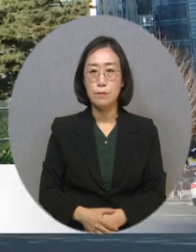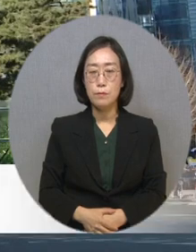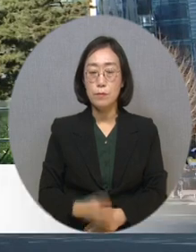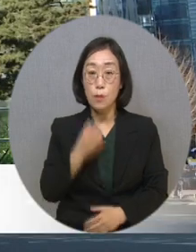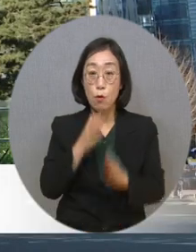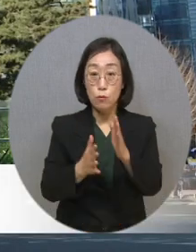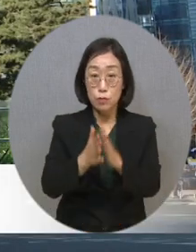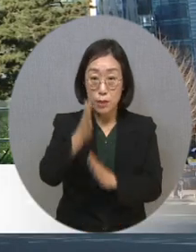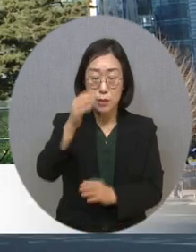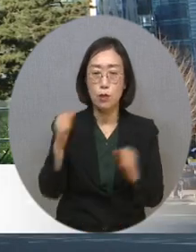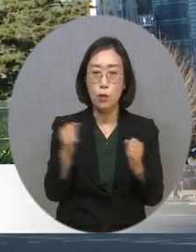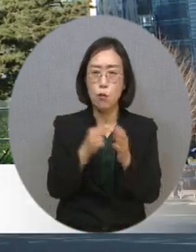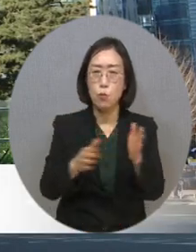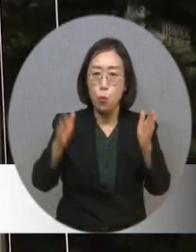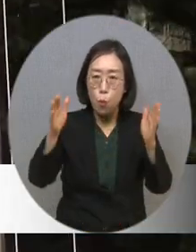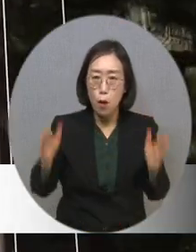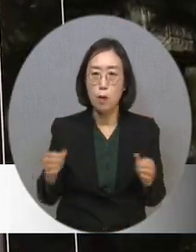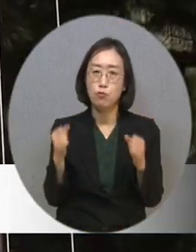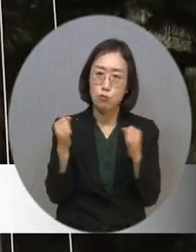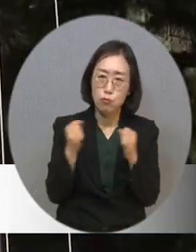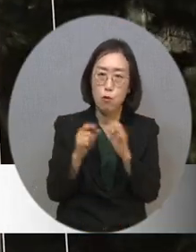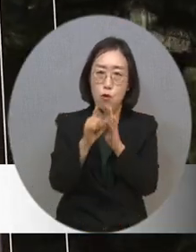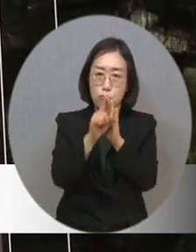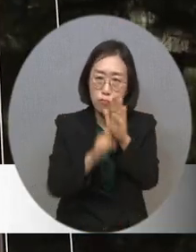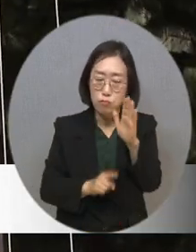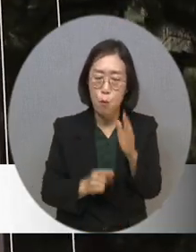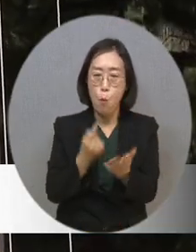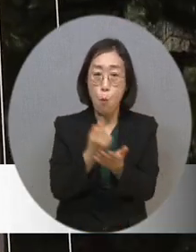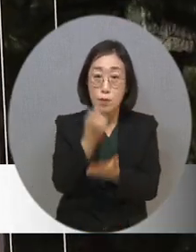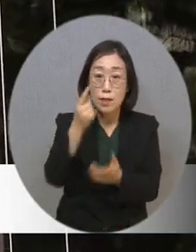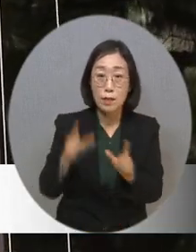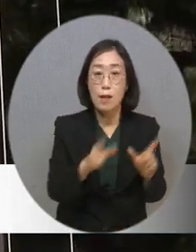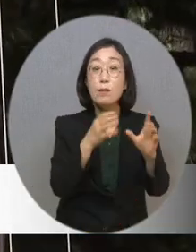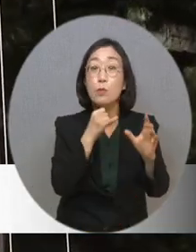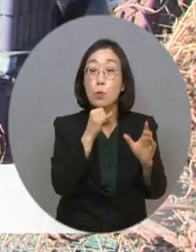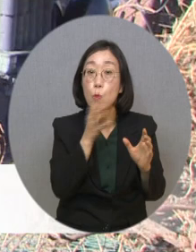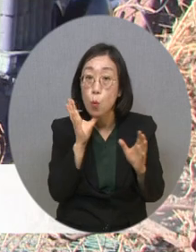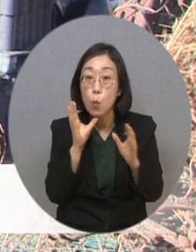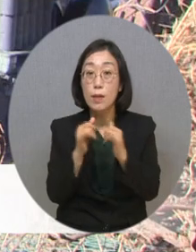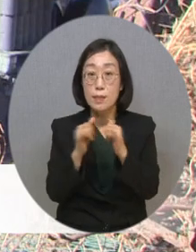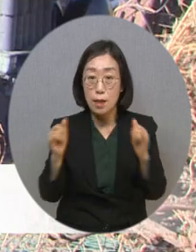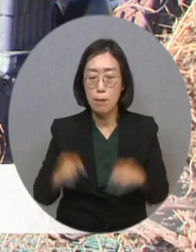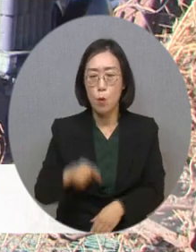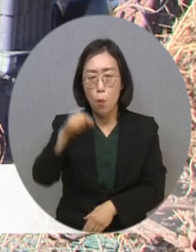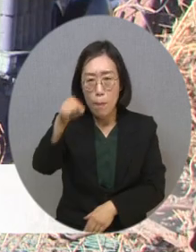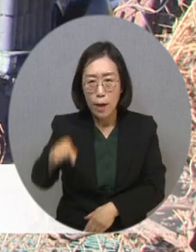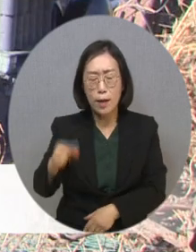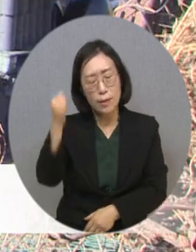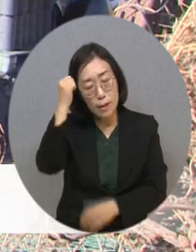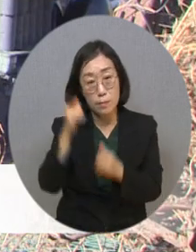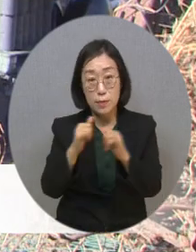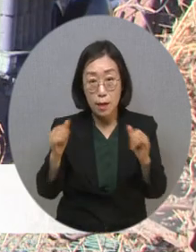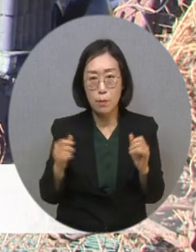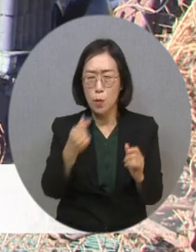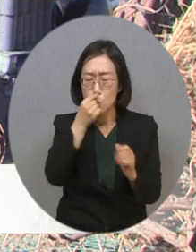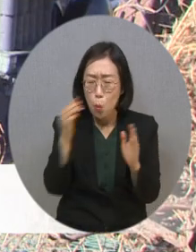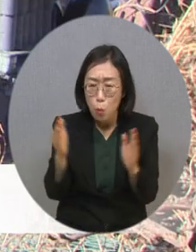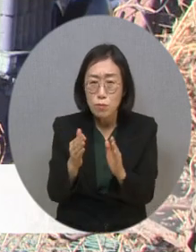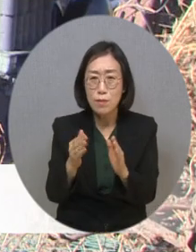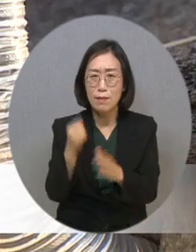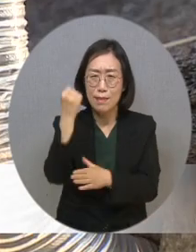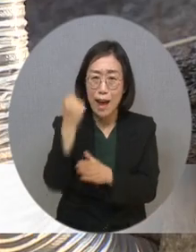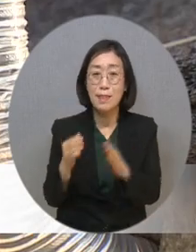서울시는 겨울철 한파로 인해 도건 노인과 노숙인 쪽방촌 주민 등 취약계층의 피해를 대비하기 위한